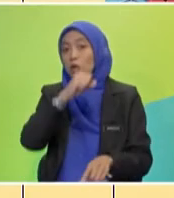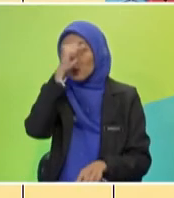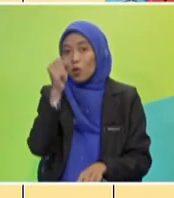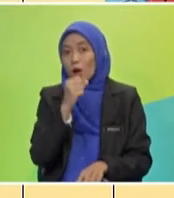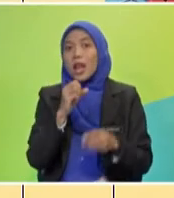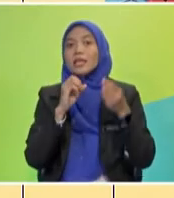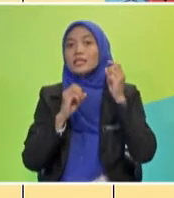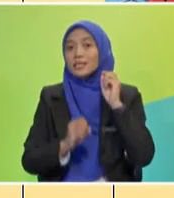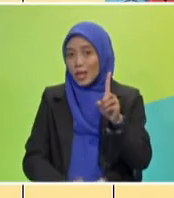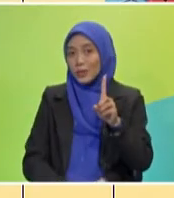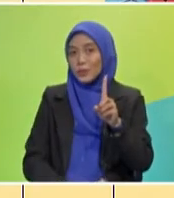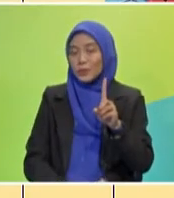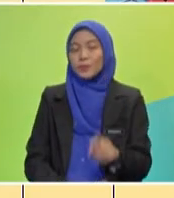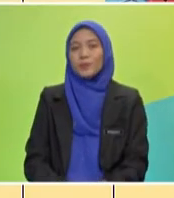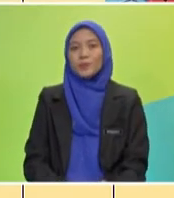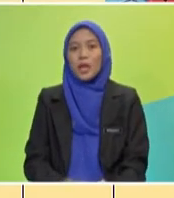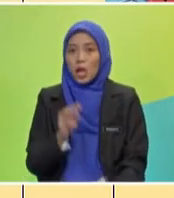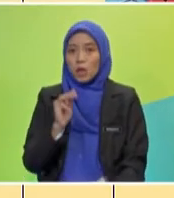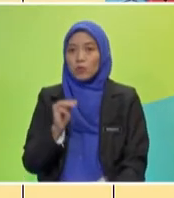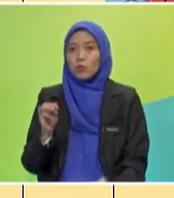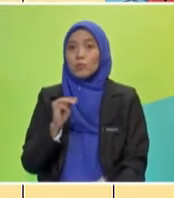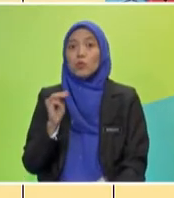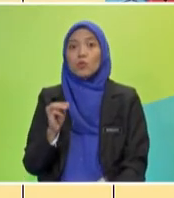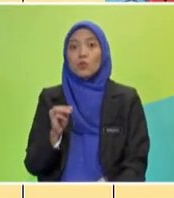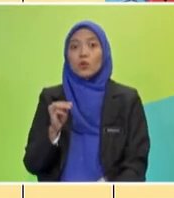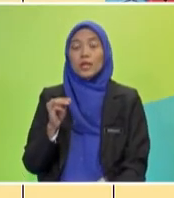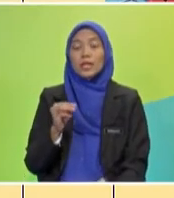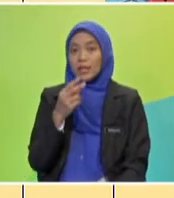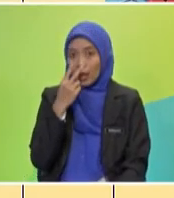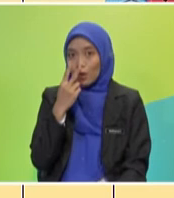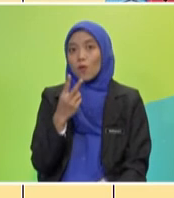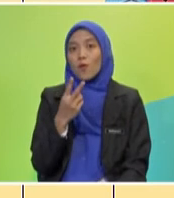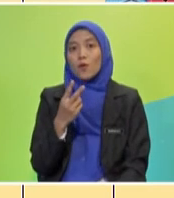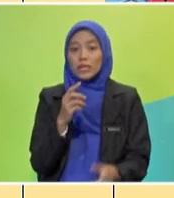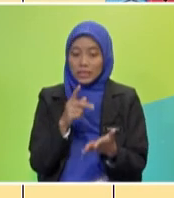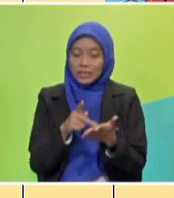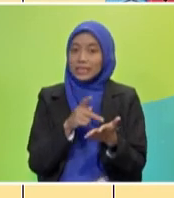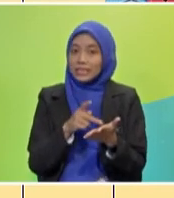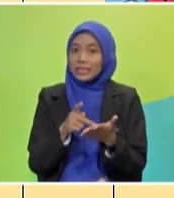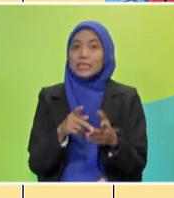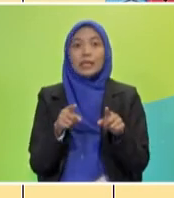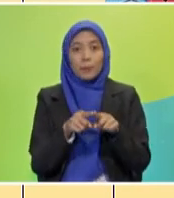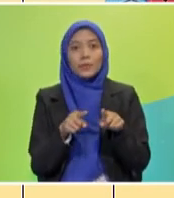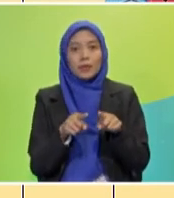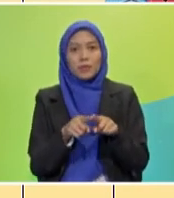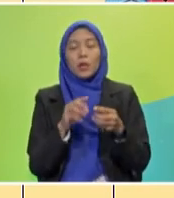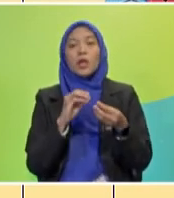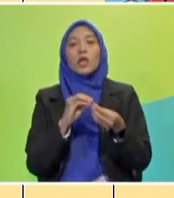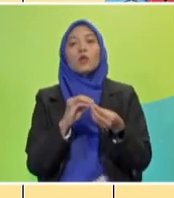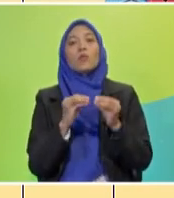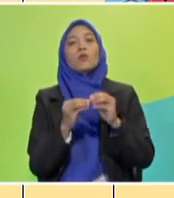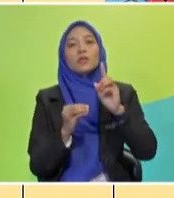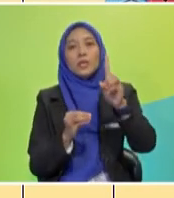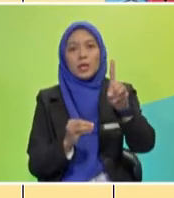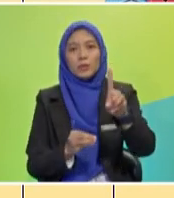Soalan pertama. Okey, yang murid-murid di atas talian jangan bagi jawapan dulu. Kita kira dulu. Okey, ada empat soalan. Iaitu yang pertama, kita